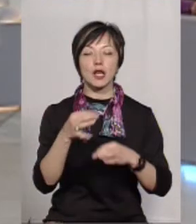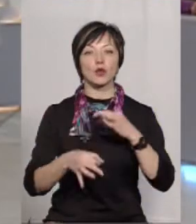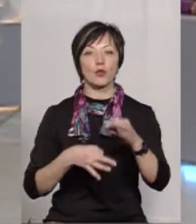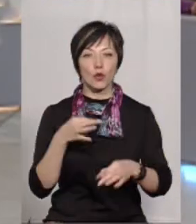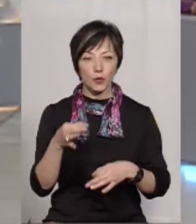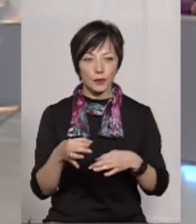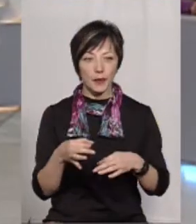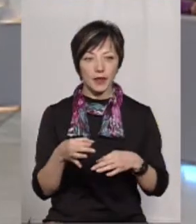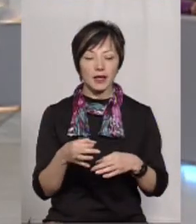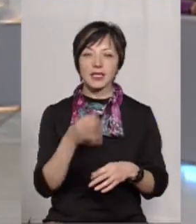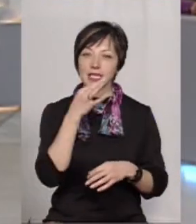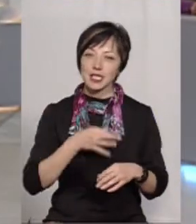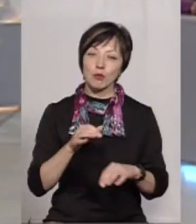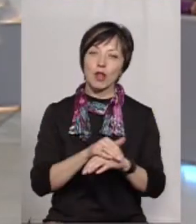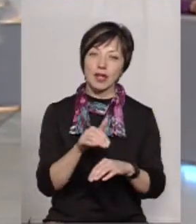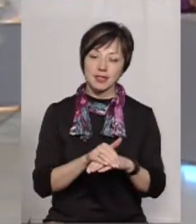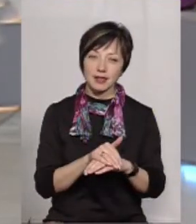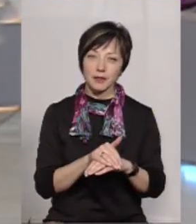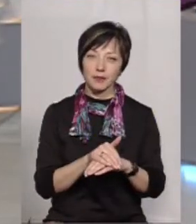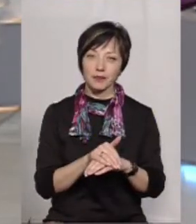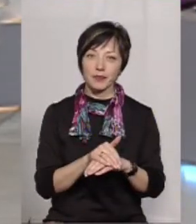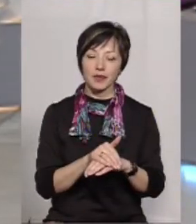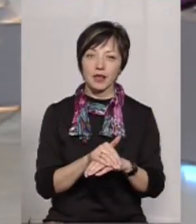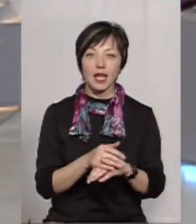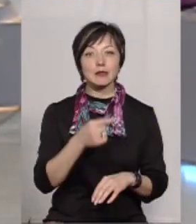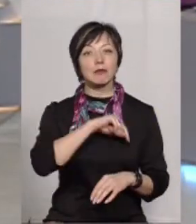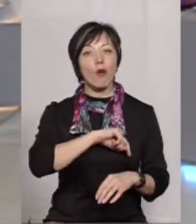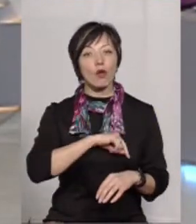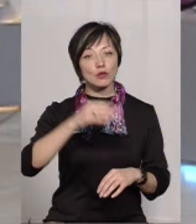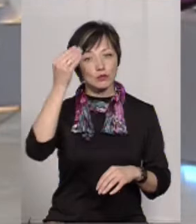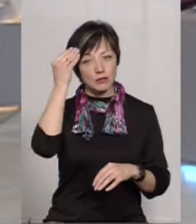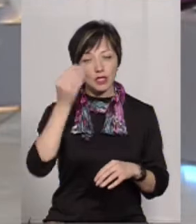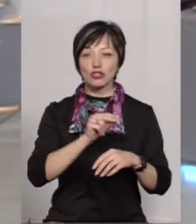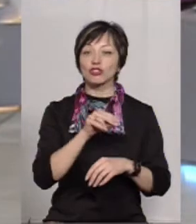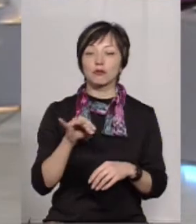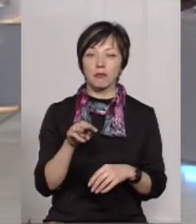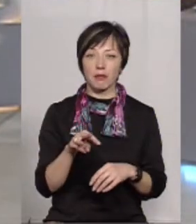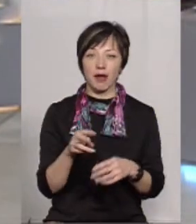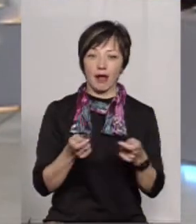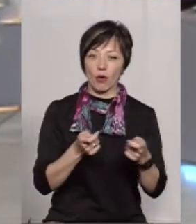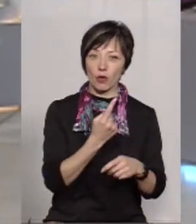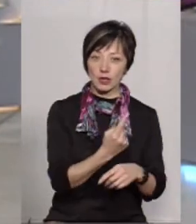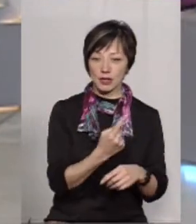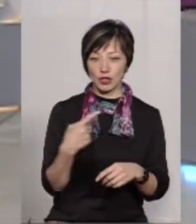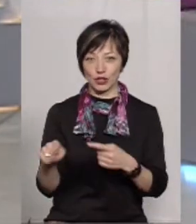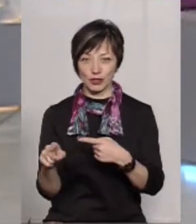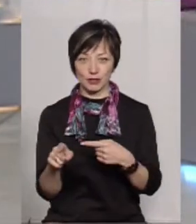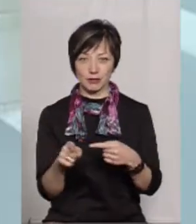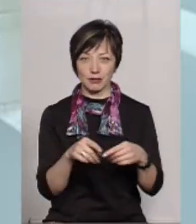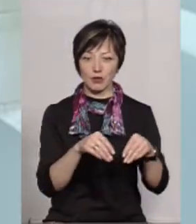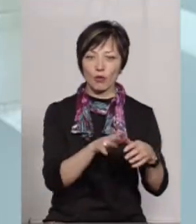добу». Скажіть, будь ласка, з психологічної точки зору, чим вони керуються, одні і